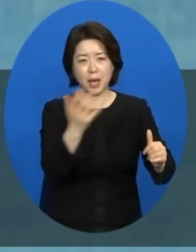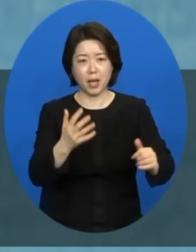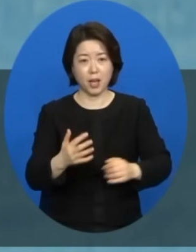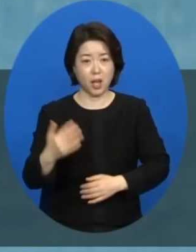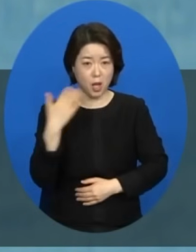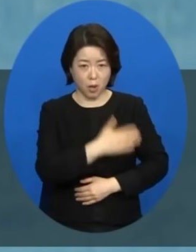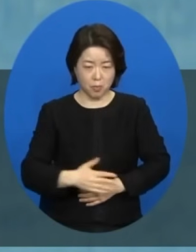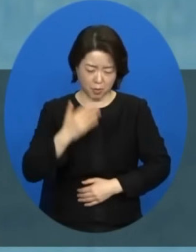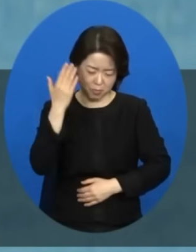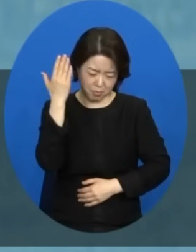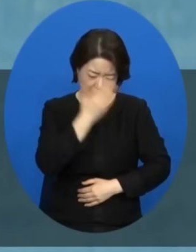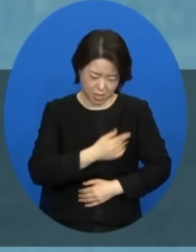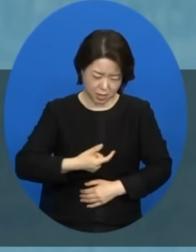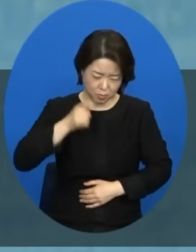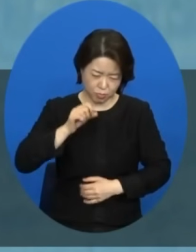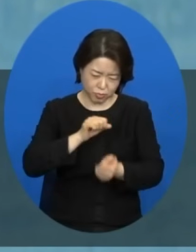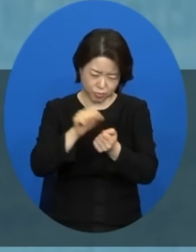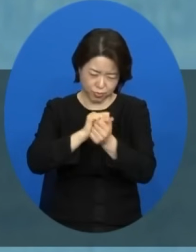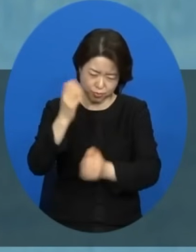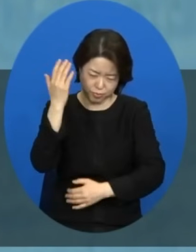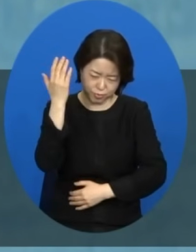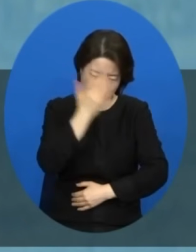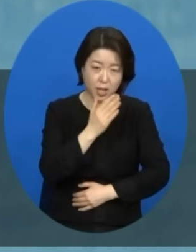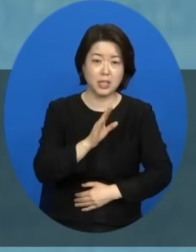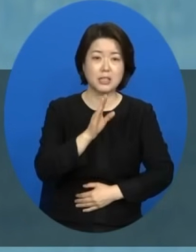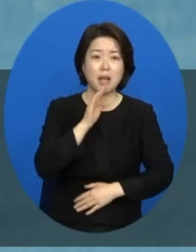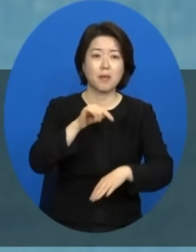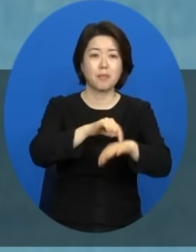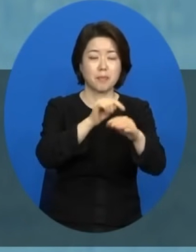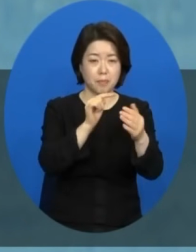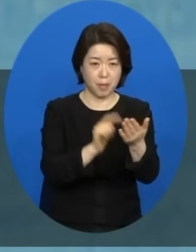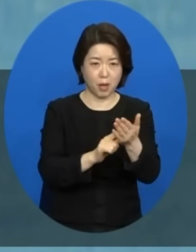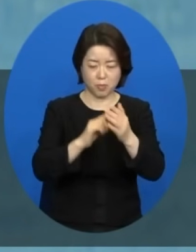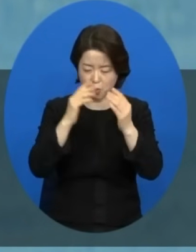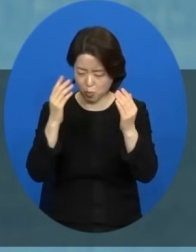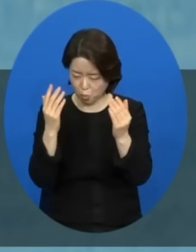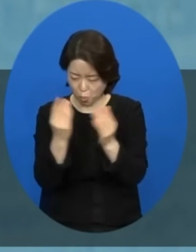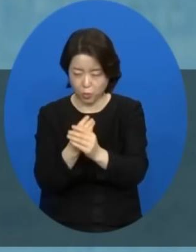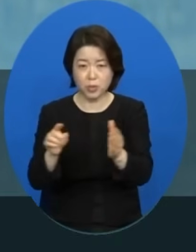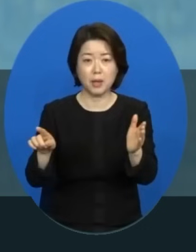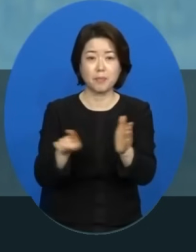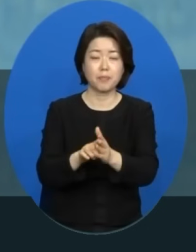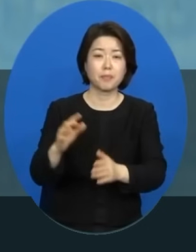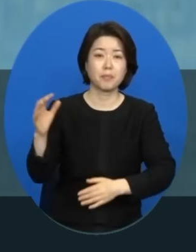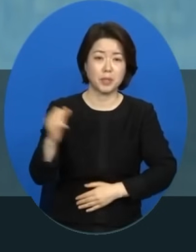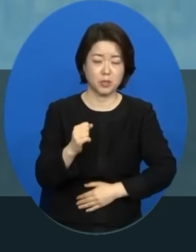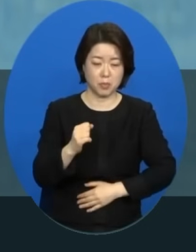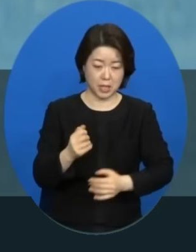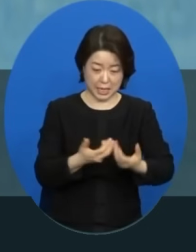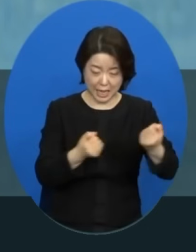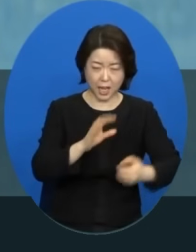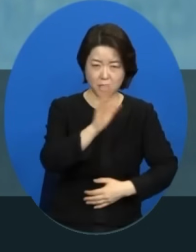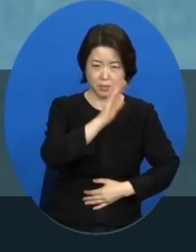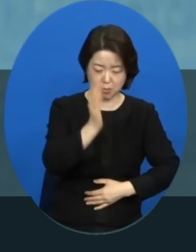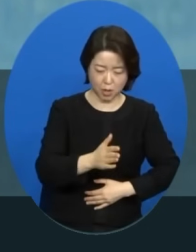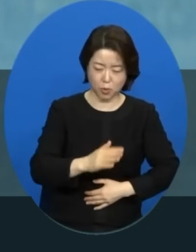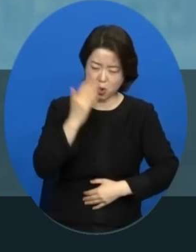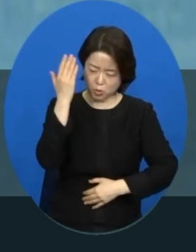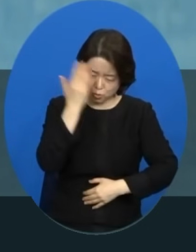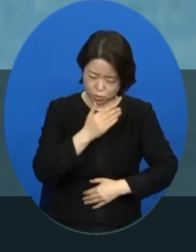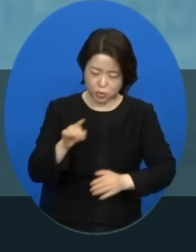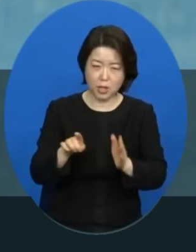맑은 물로 씻음을 받았으니 참 마음과 온전한 믿음으로, 갈라지지 않은 마음과 순전한